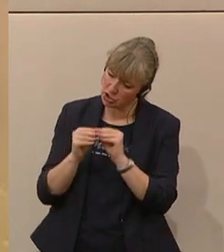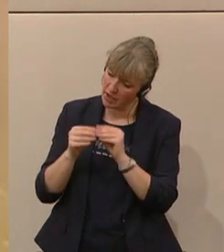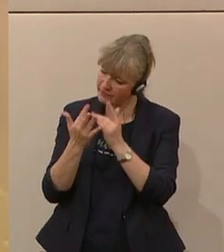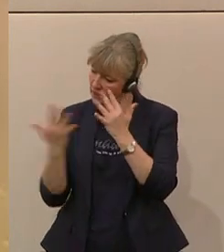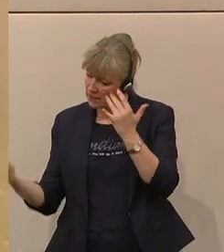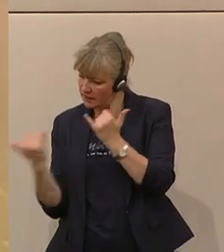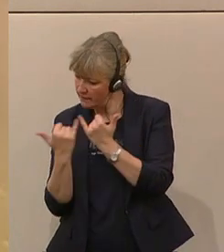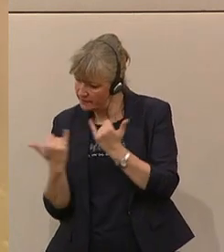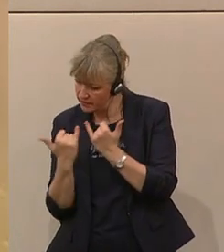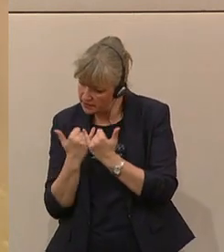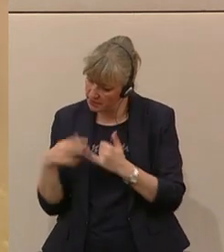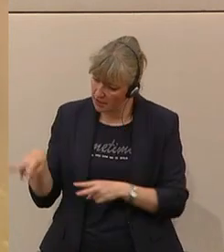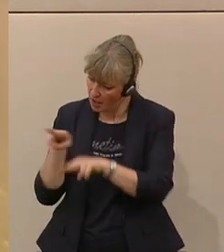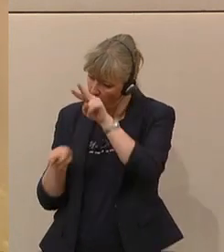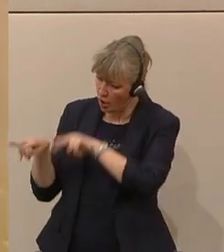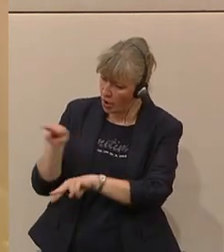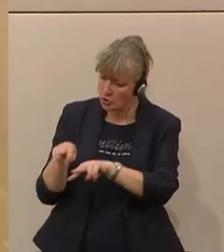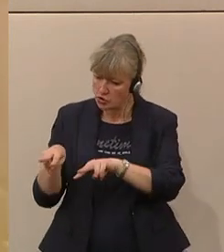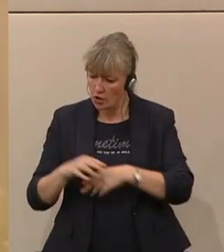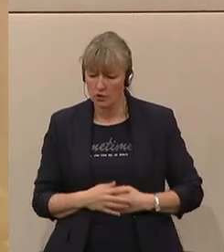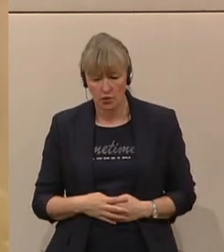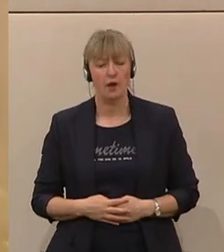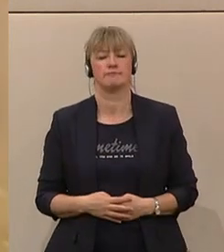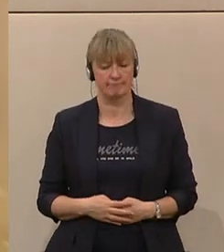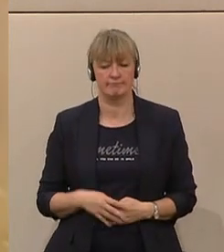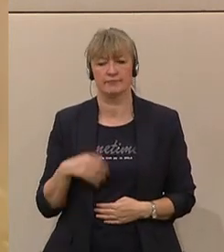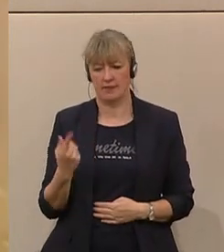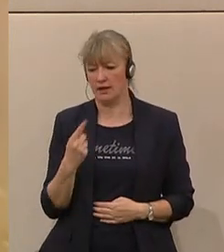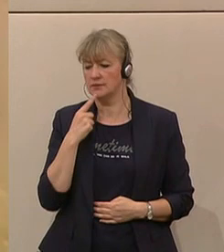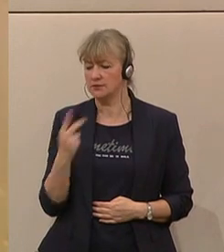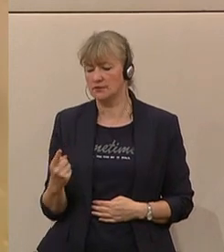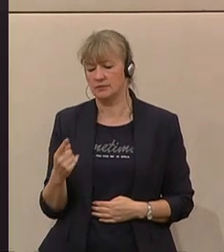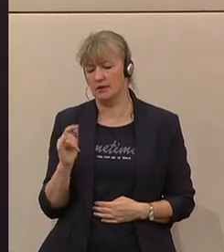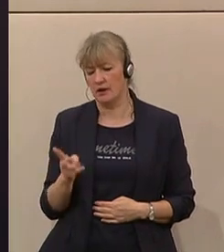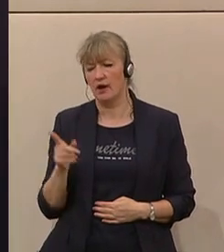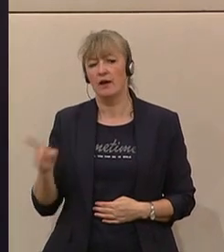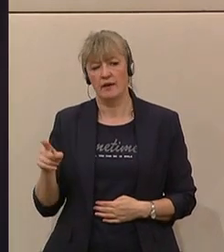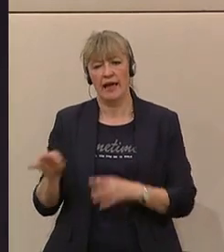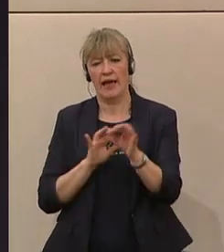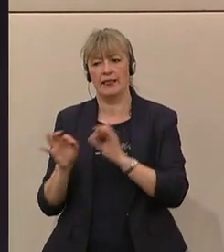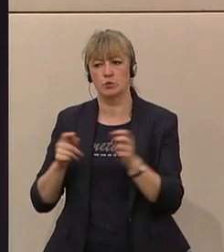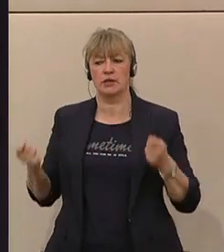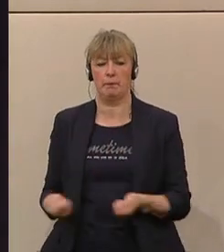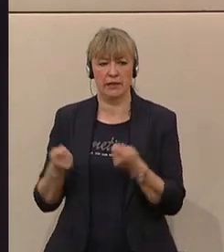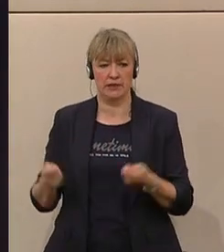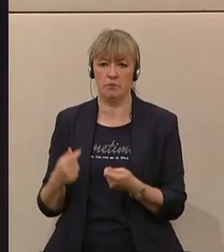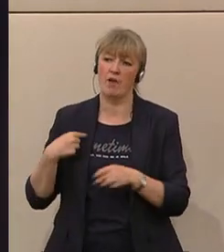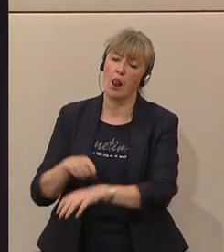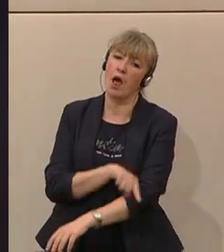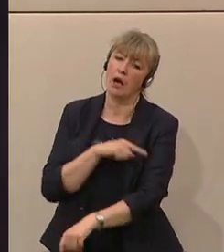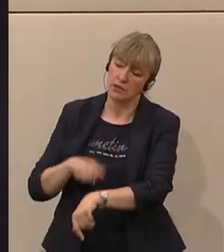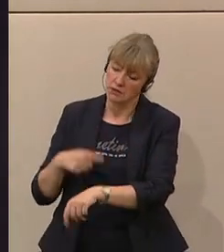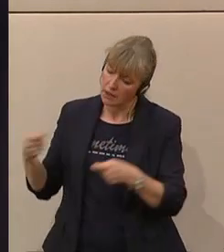geschäftlichen Interessen des Herrn Pierer anschaut, dann wird man feststellen, dass er erst lange Zeit in seinen Industriebetrieb investiert